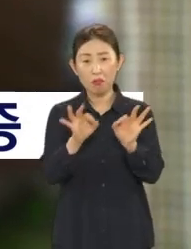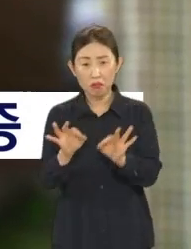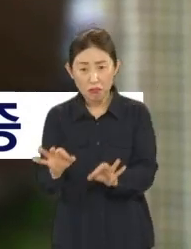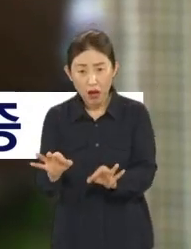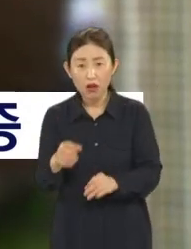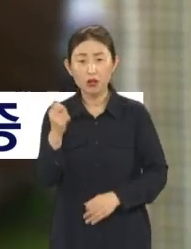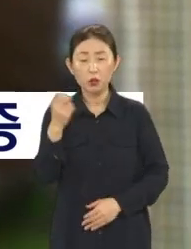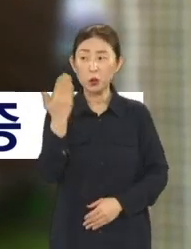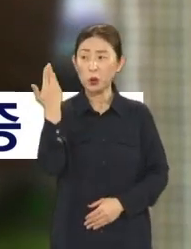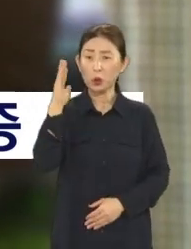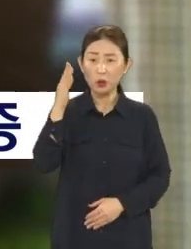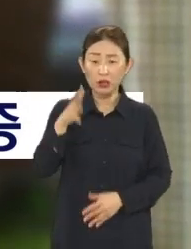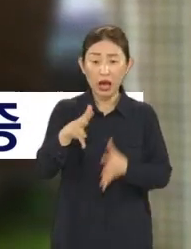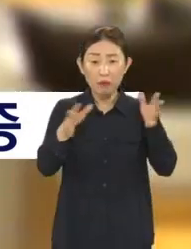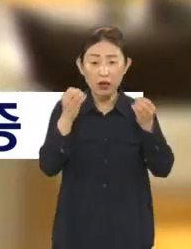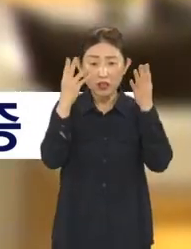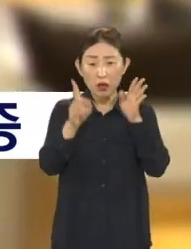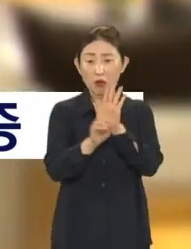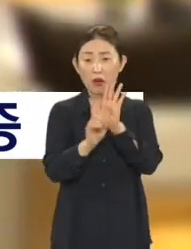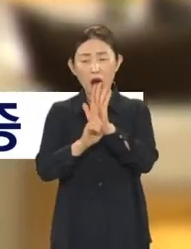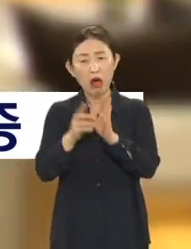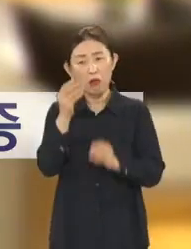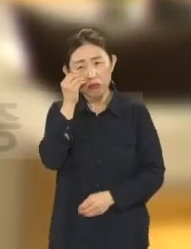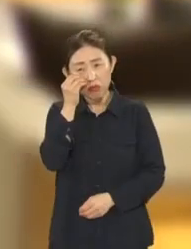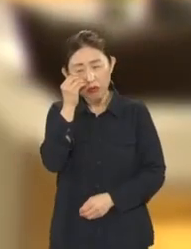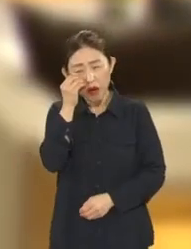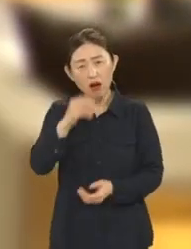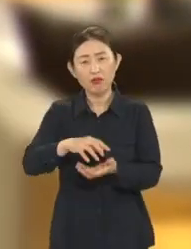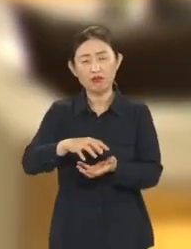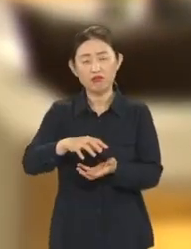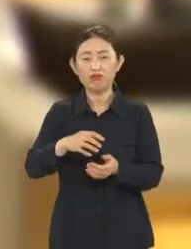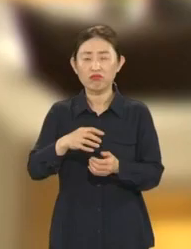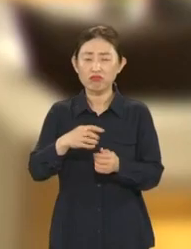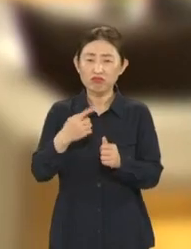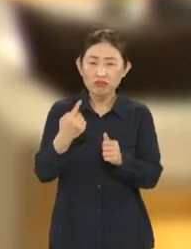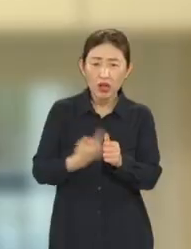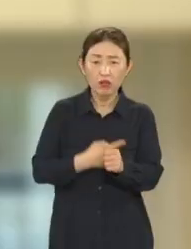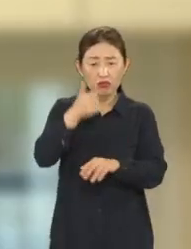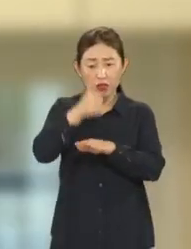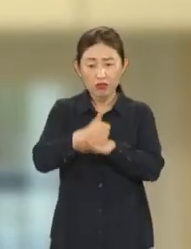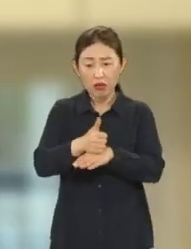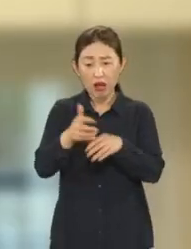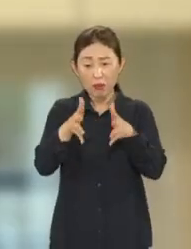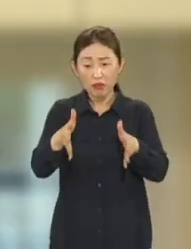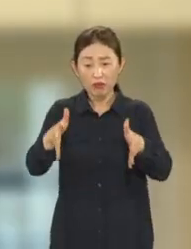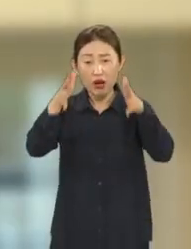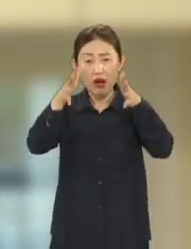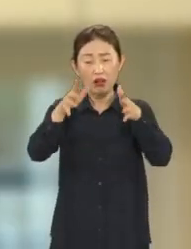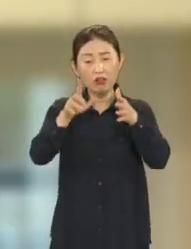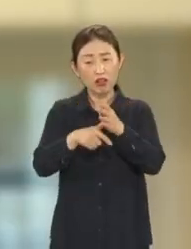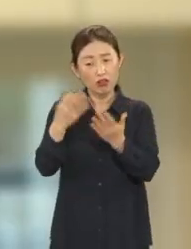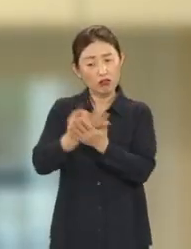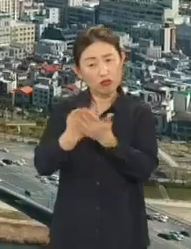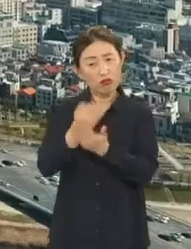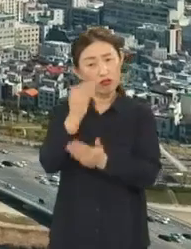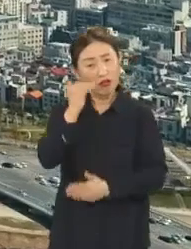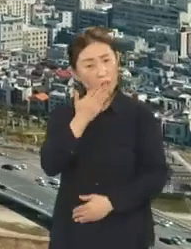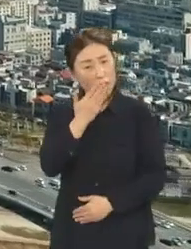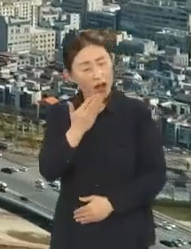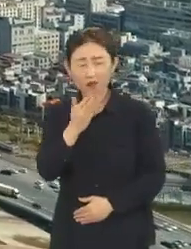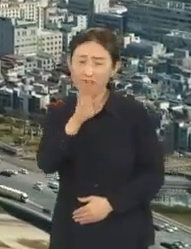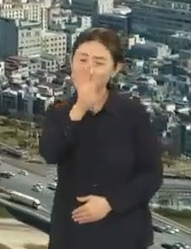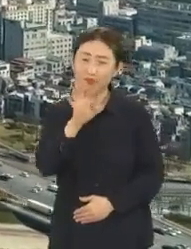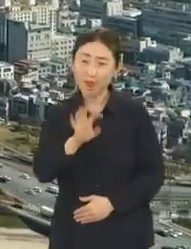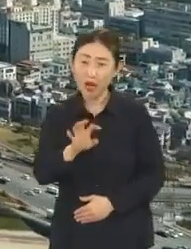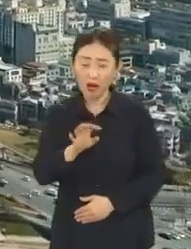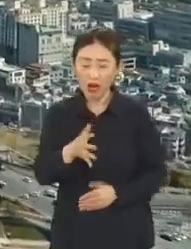데다 최근 미분양 물량까지 급증해 용적률 상향만으로 수익성을 기대하기 어렵기 때문입니다. 여러